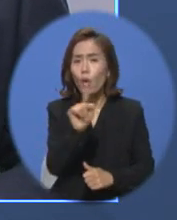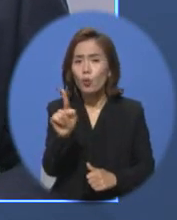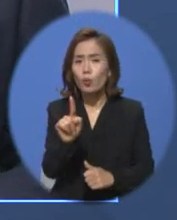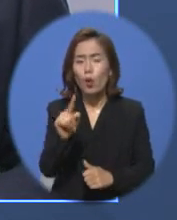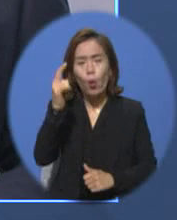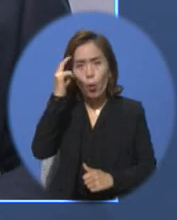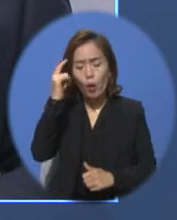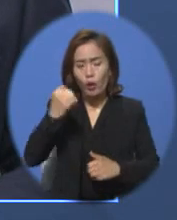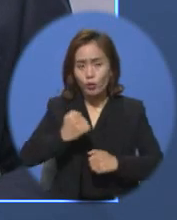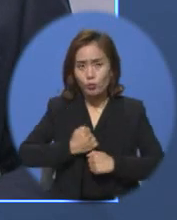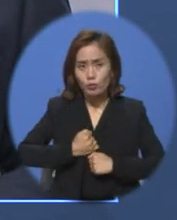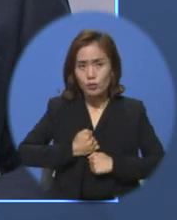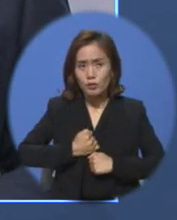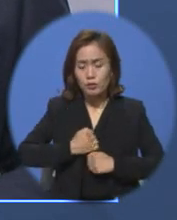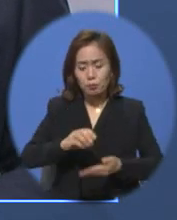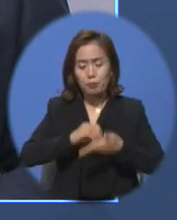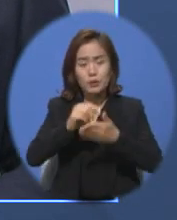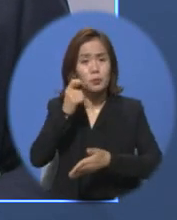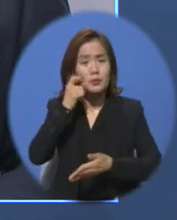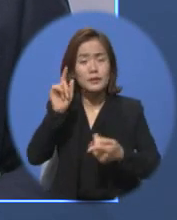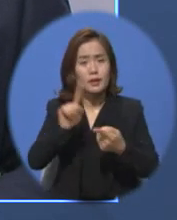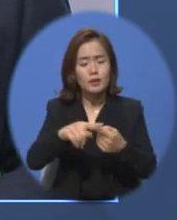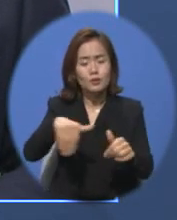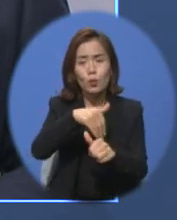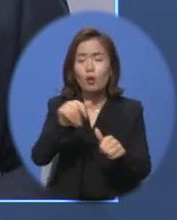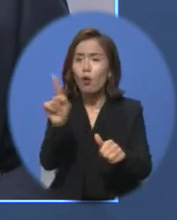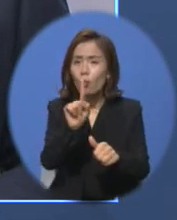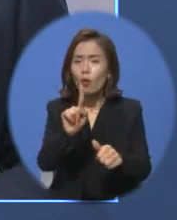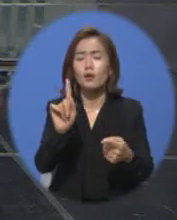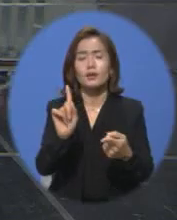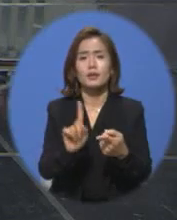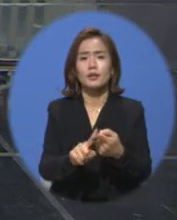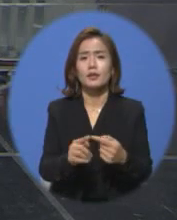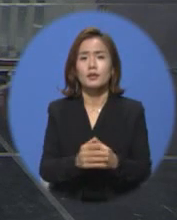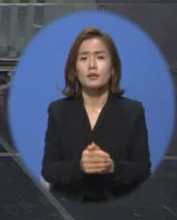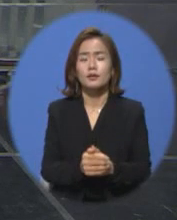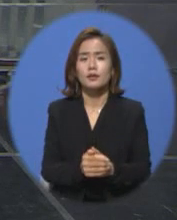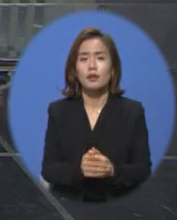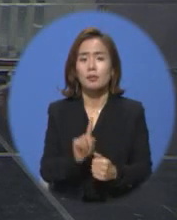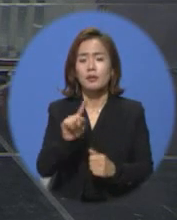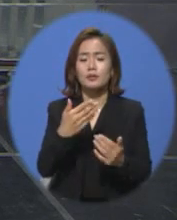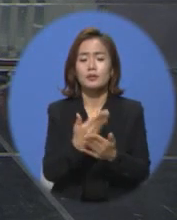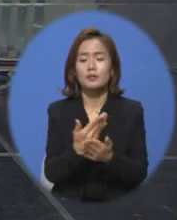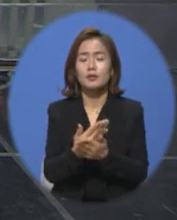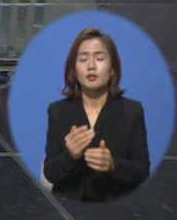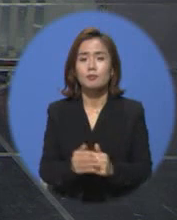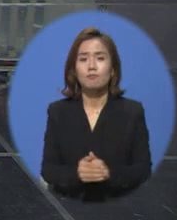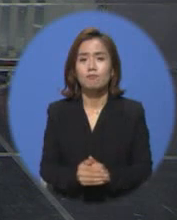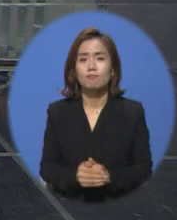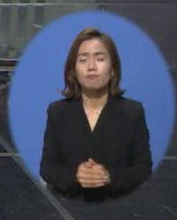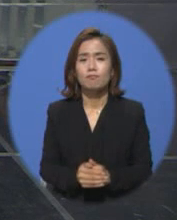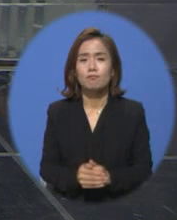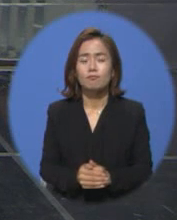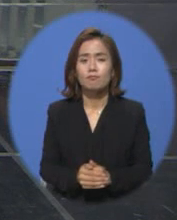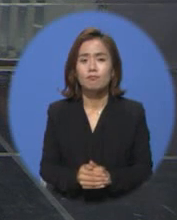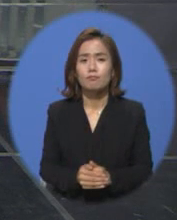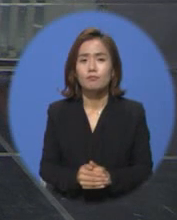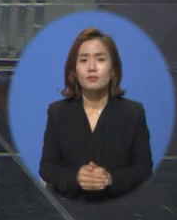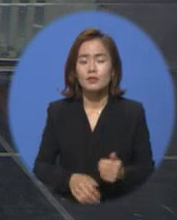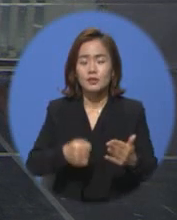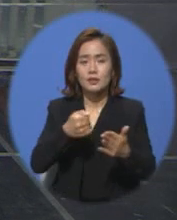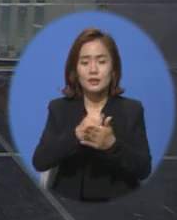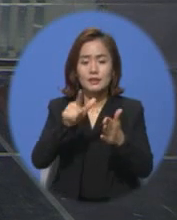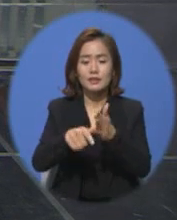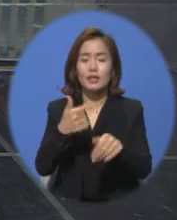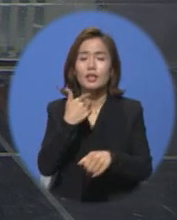아니라, 북구유권자들이후보자가어떻게 병역면제를받게되었는지, 그리고그당시상황이어떠했는지알권리가있지않을까요? 정후보,맞습니다.할당된